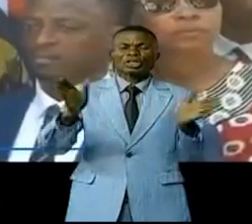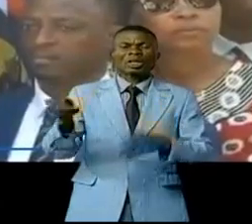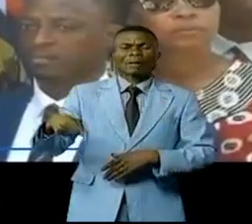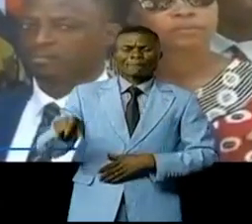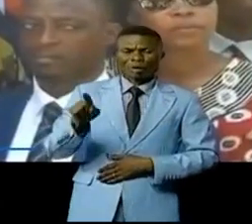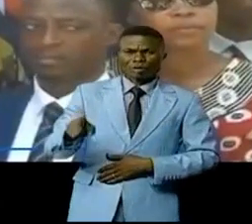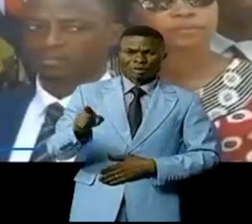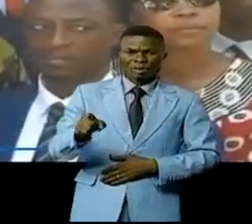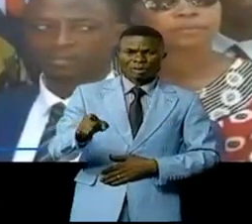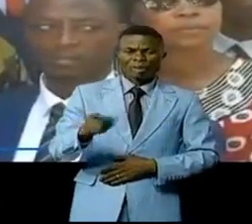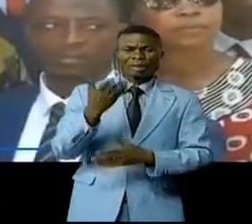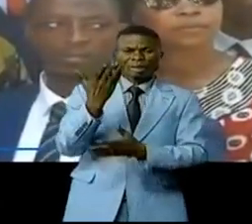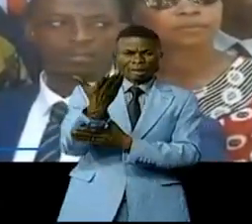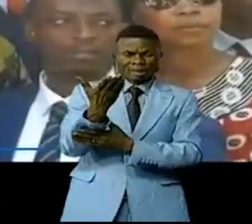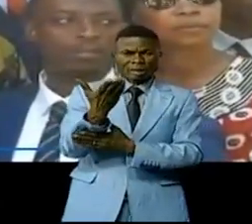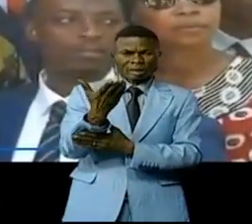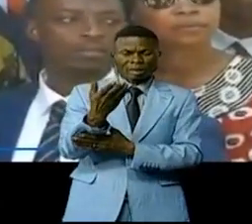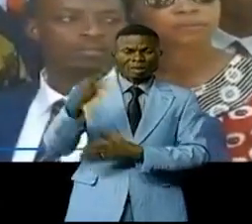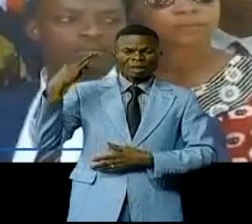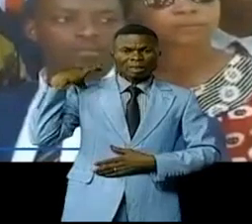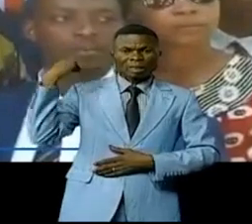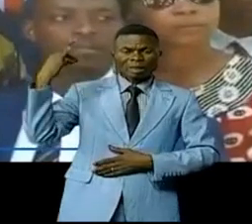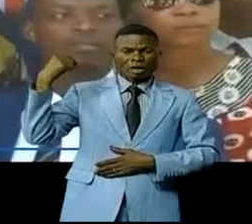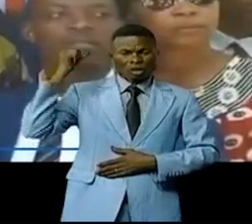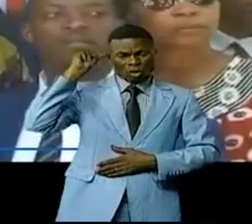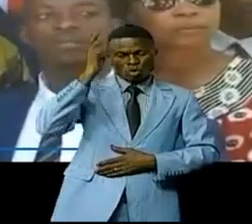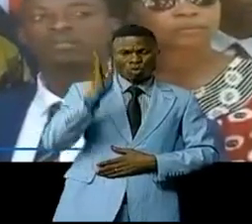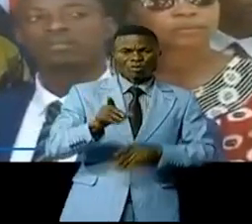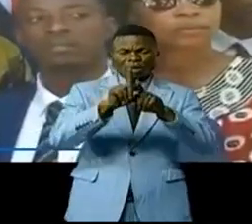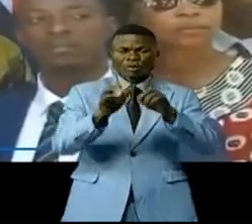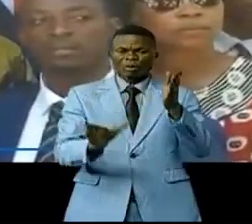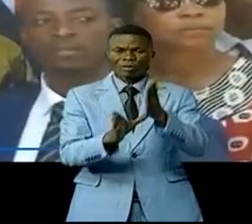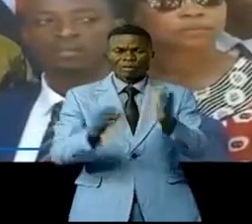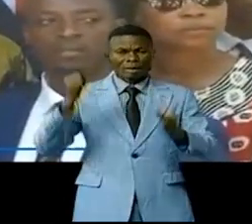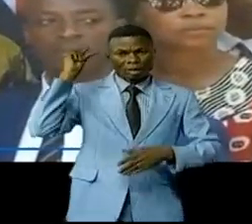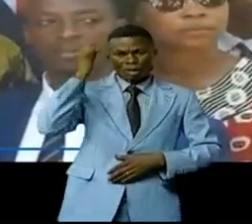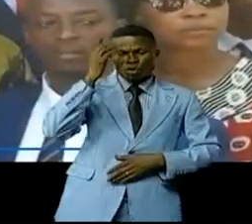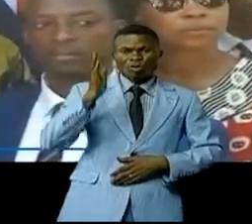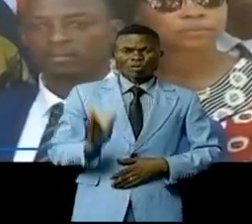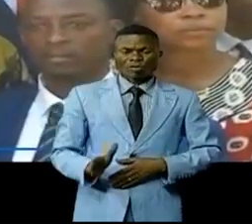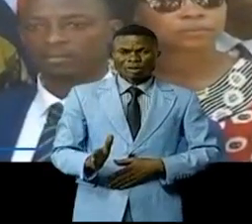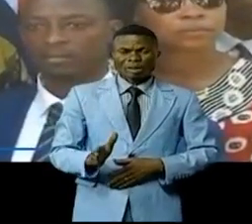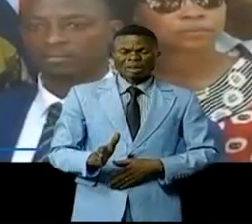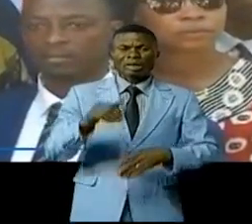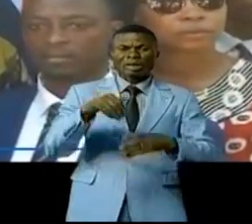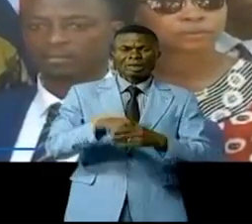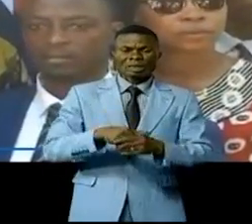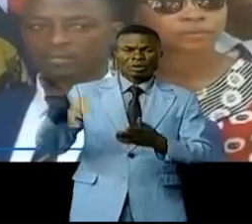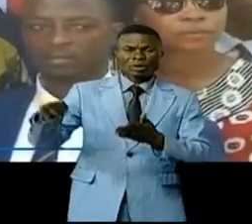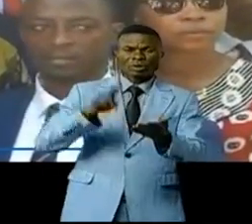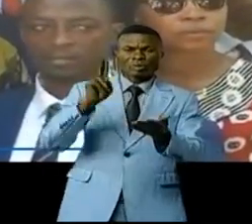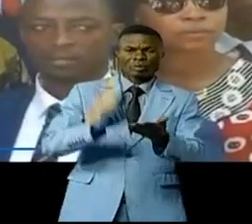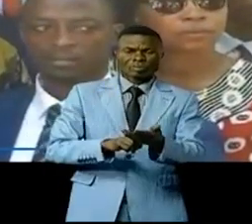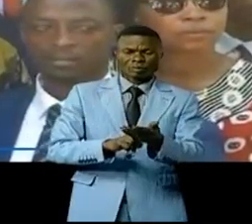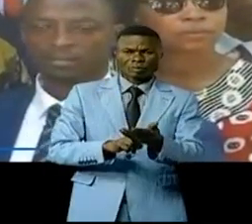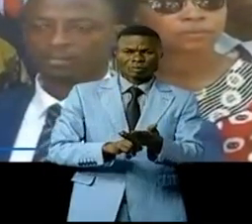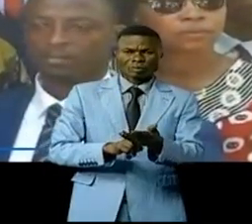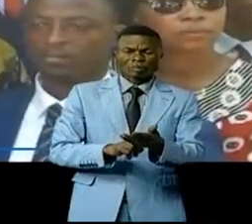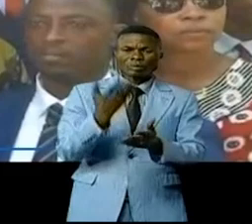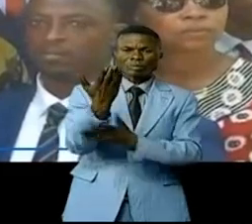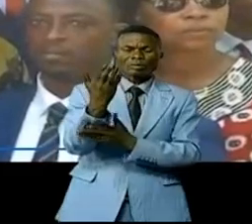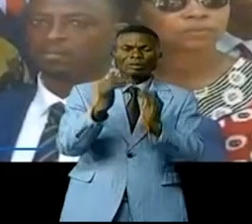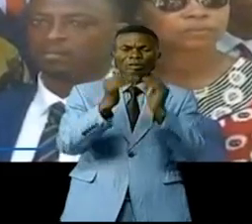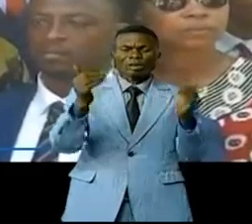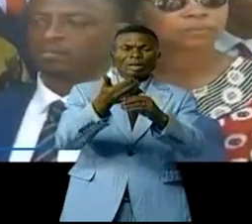province. Appel fait aux candidats gouverneurs et vice-gouverneurs. C'était à l'issue de la signature des chartes de paix